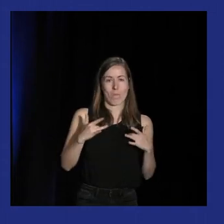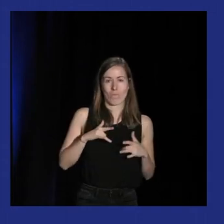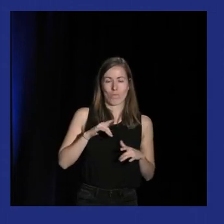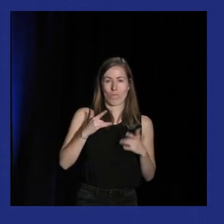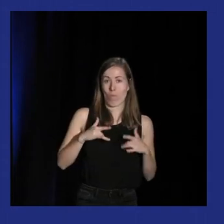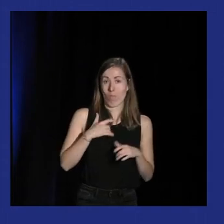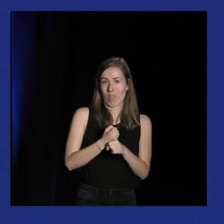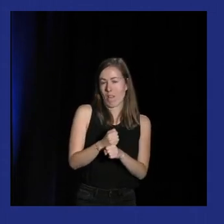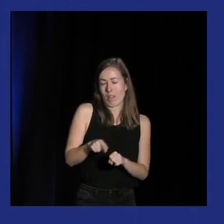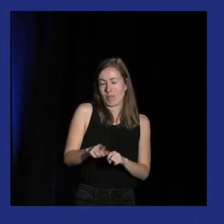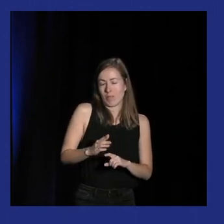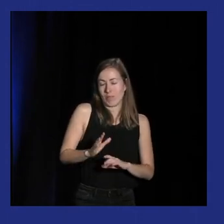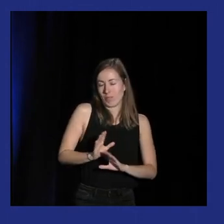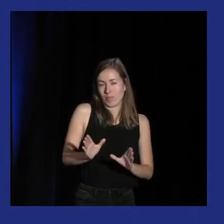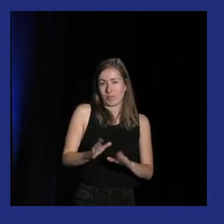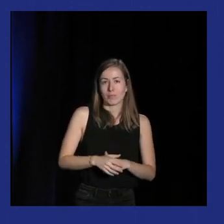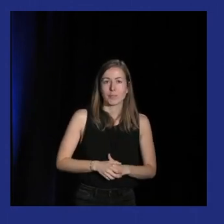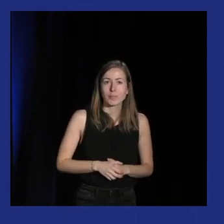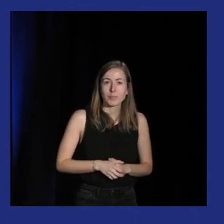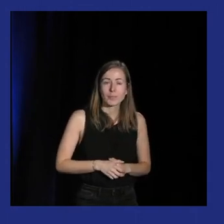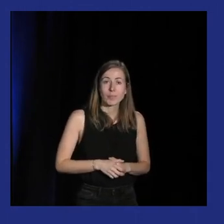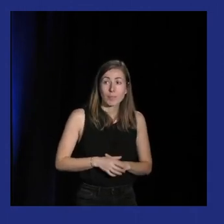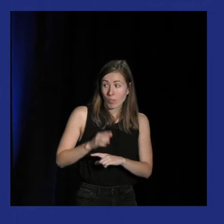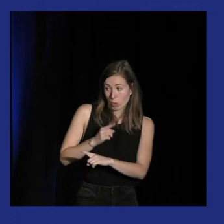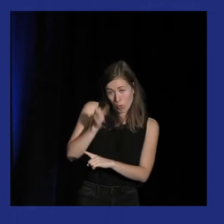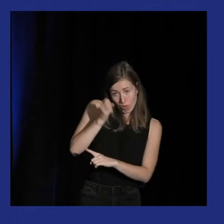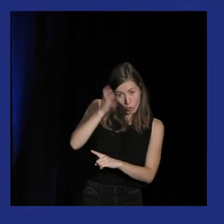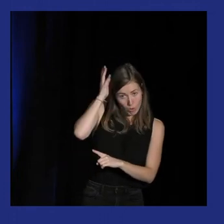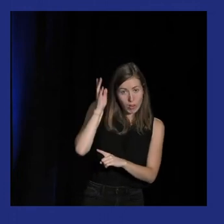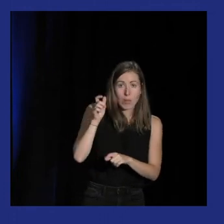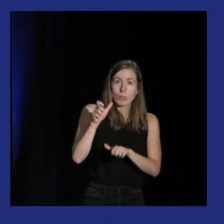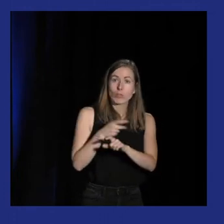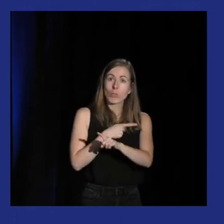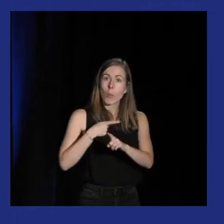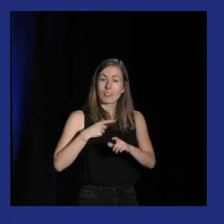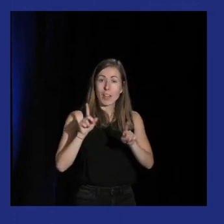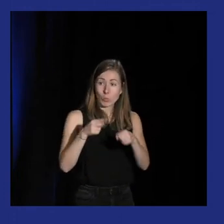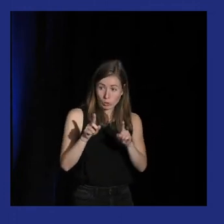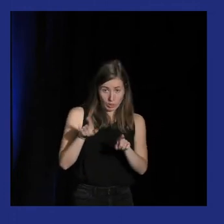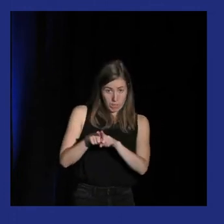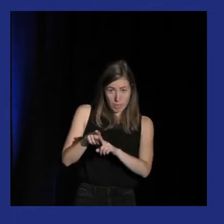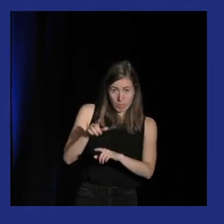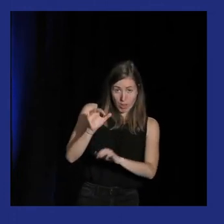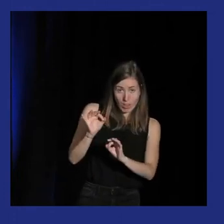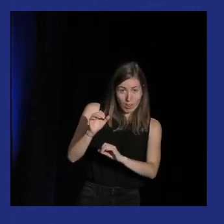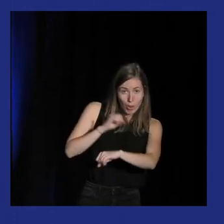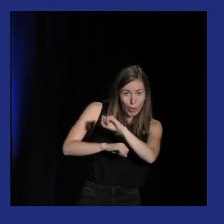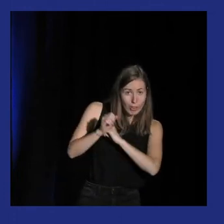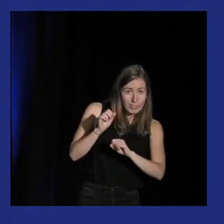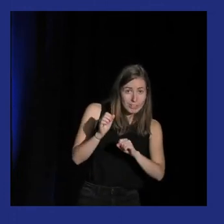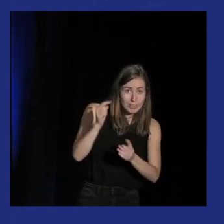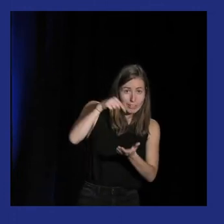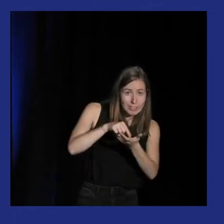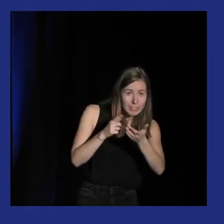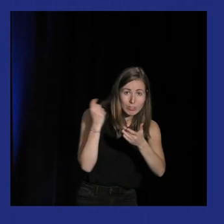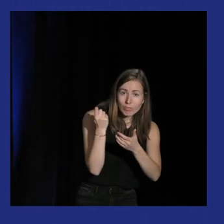activité particulière et toi romain c'est discussion avec les ayants droit tu dois les avoir aussi pour donc l'organisation de concert donc est-ce que tu peux nous expliquer un peu comment